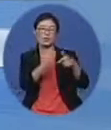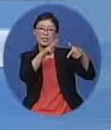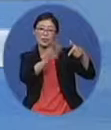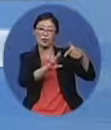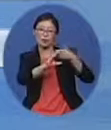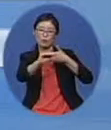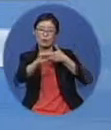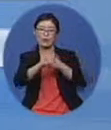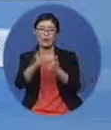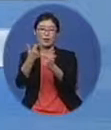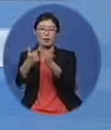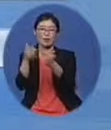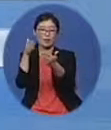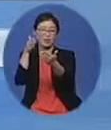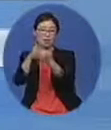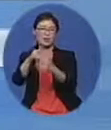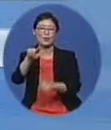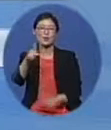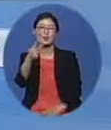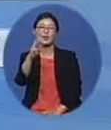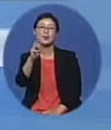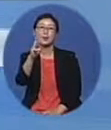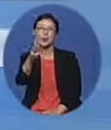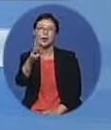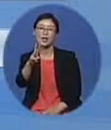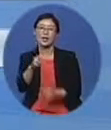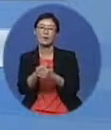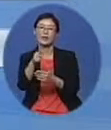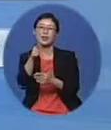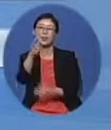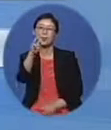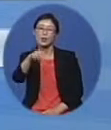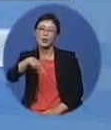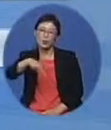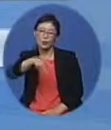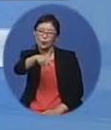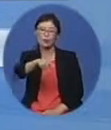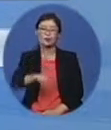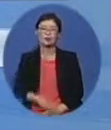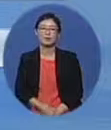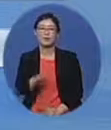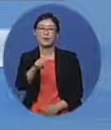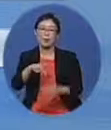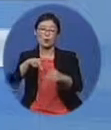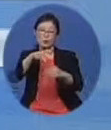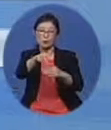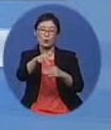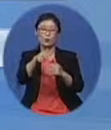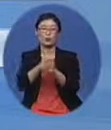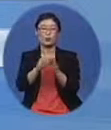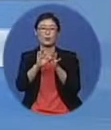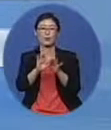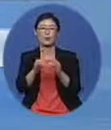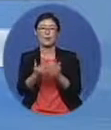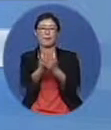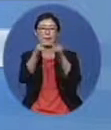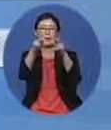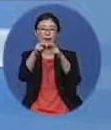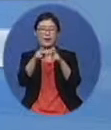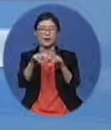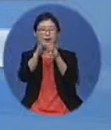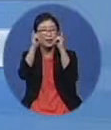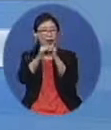부산까지 633km 종주에 나섰습니다. 이들은 이번 종주를 통해서 발달장애인의 사회적 관심과